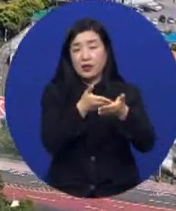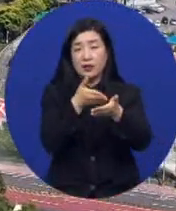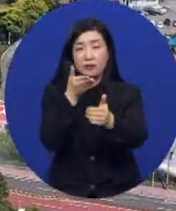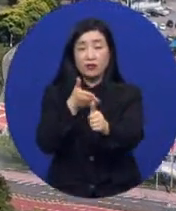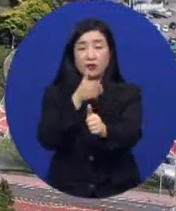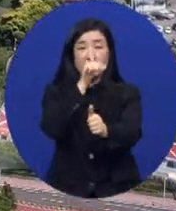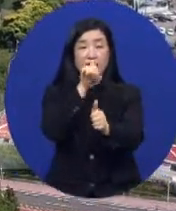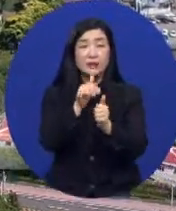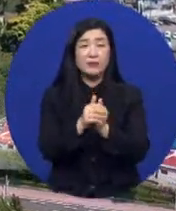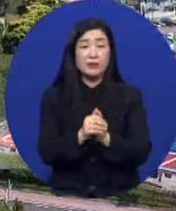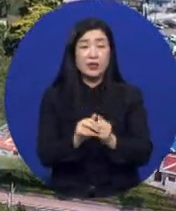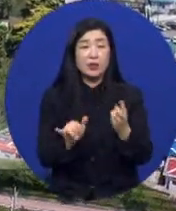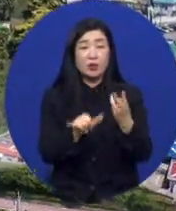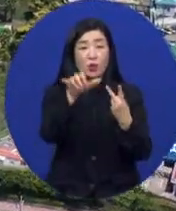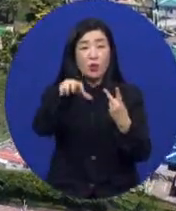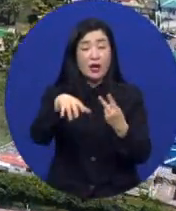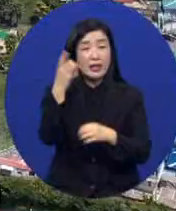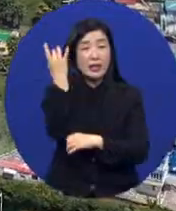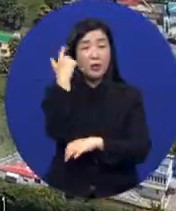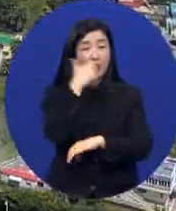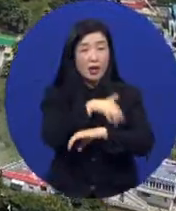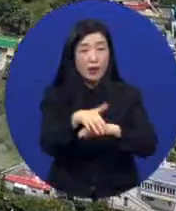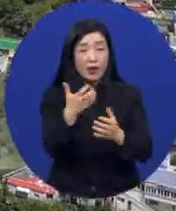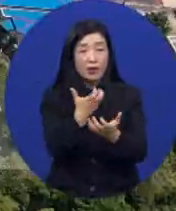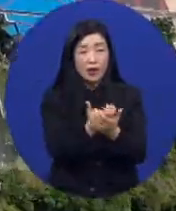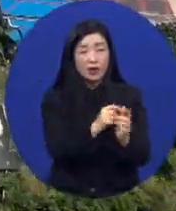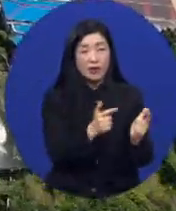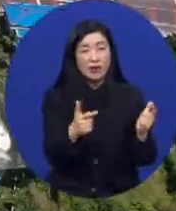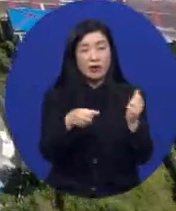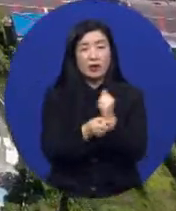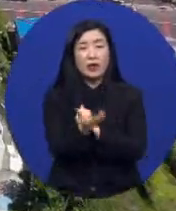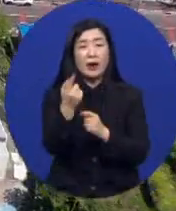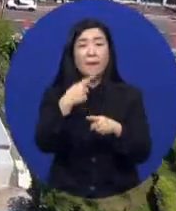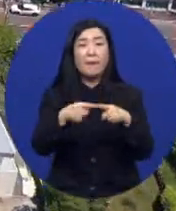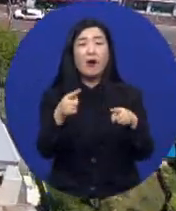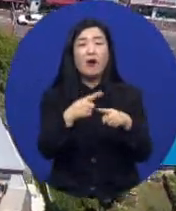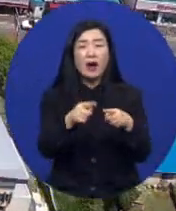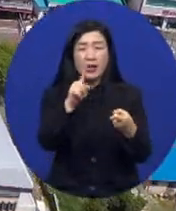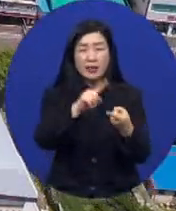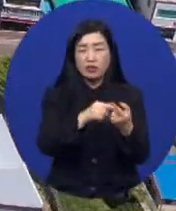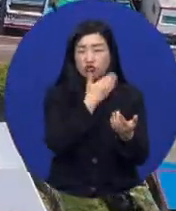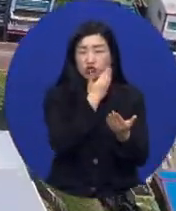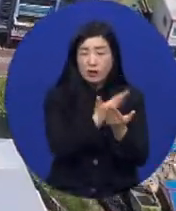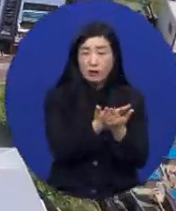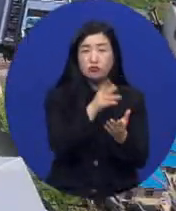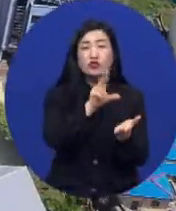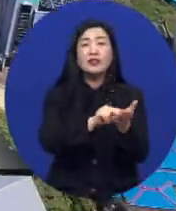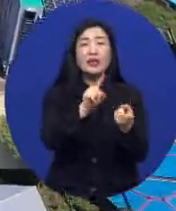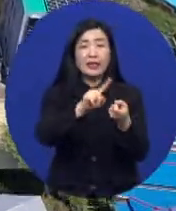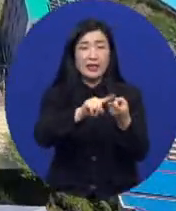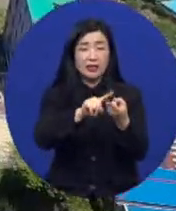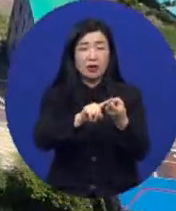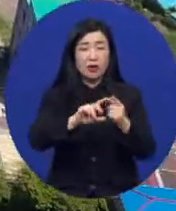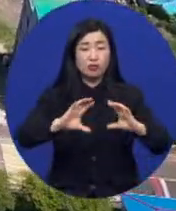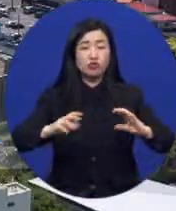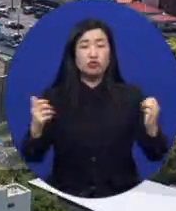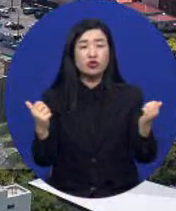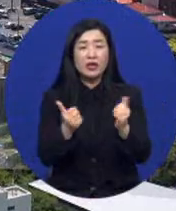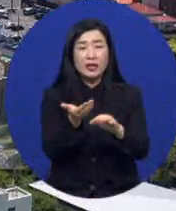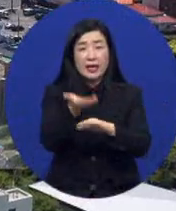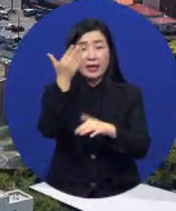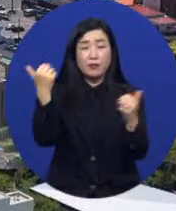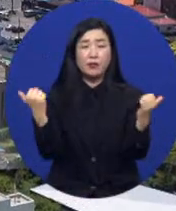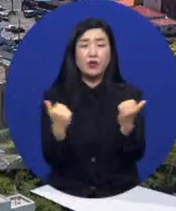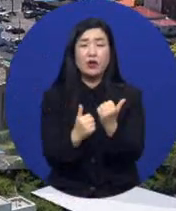건의했습니다. 또 제2공항 기본계획안과 전략환경영향평가의 중대한 문제점에 대해 국회 상임위를 통해